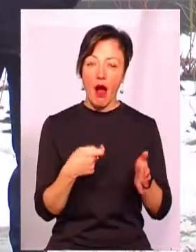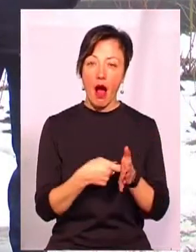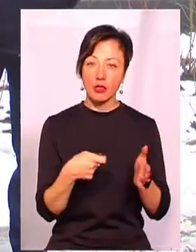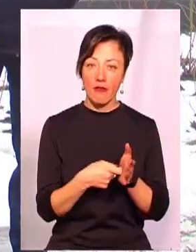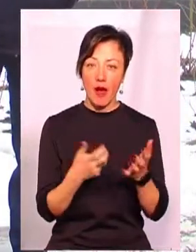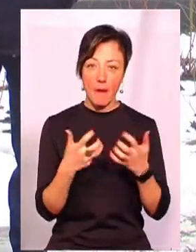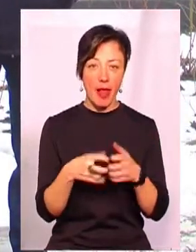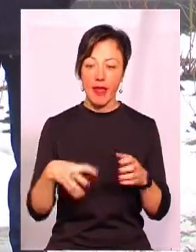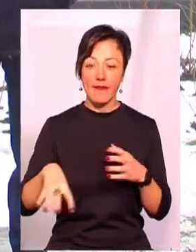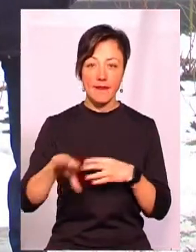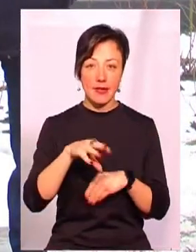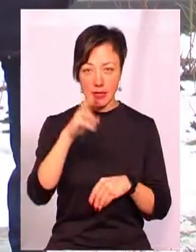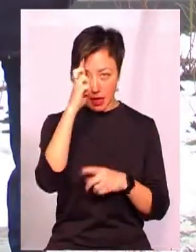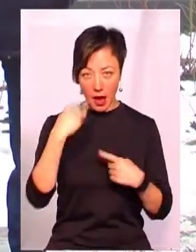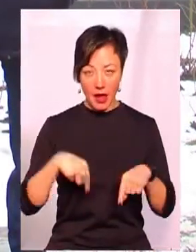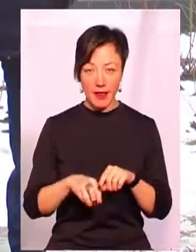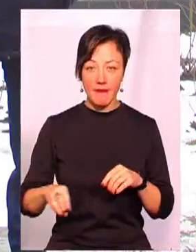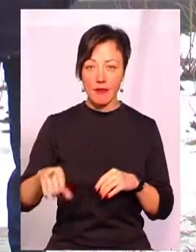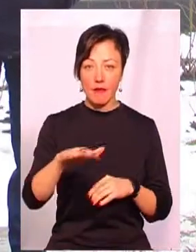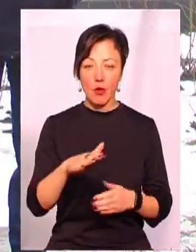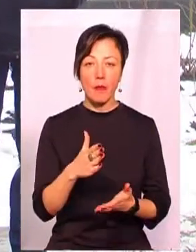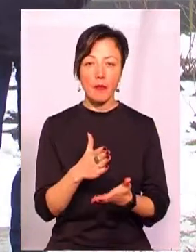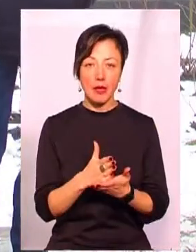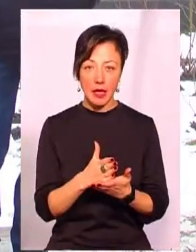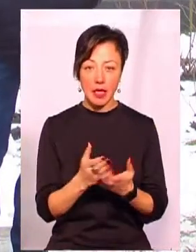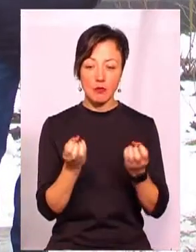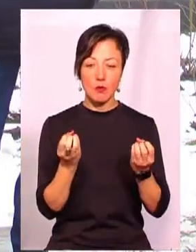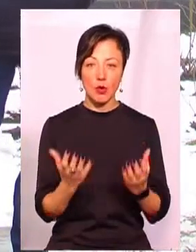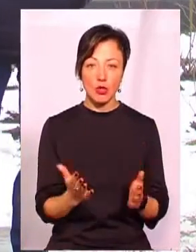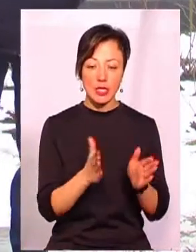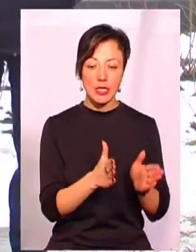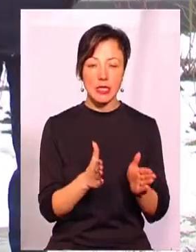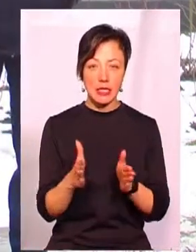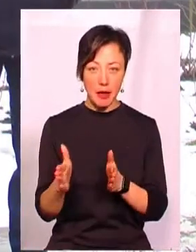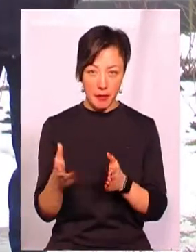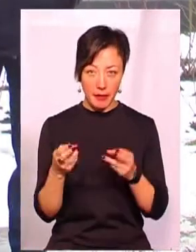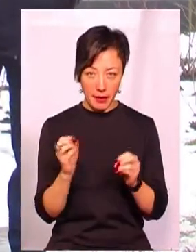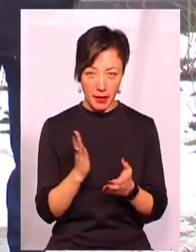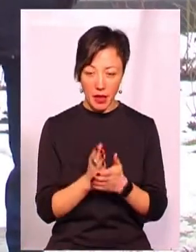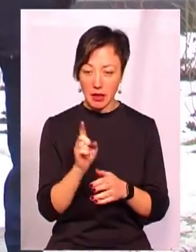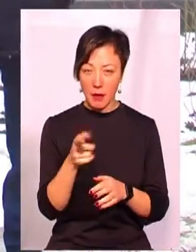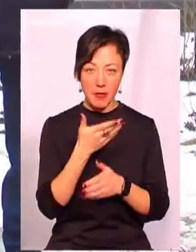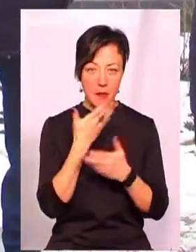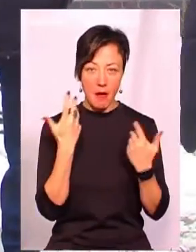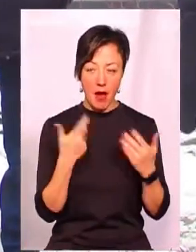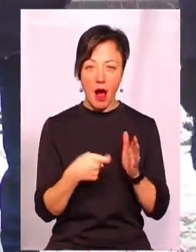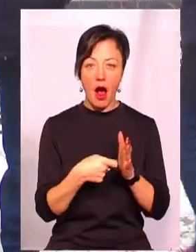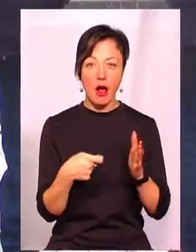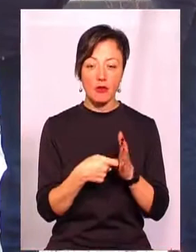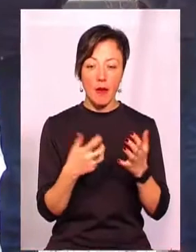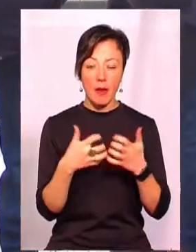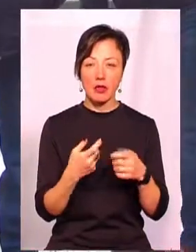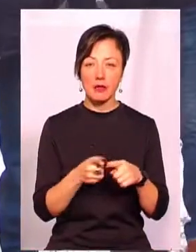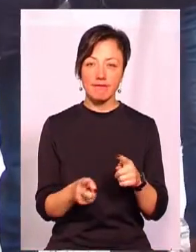всіх країнах, навіть в Європі, є спрощення, де є спрощена система, там немає касових апаратів. Касові операції